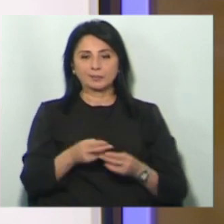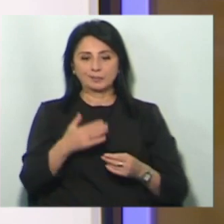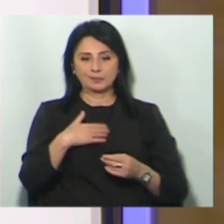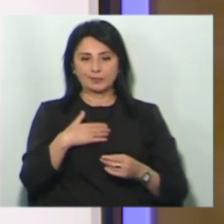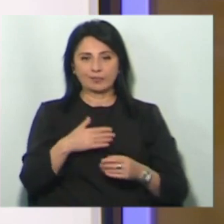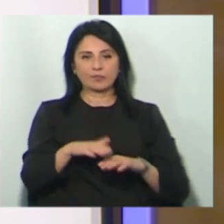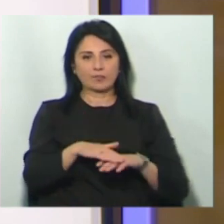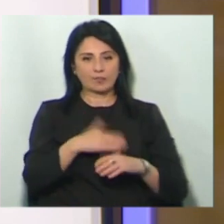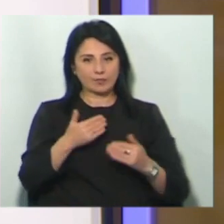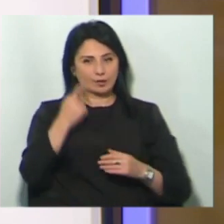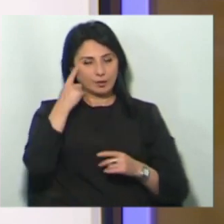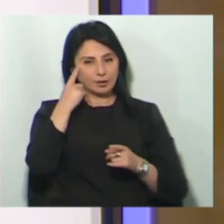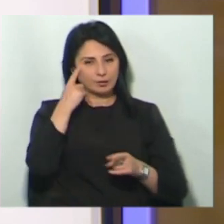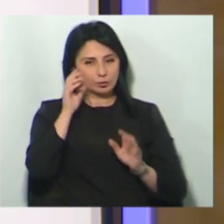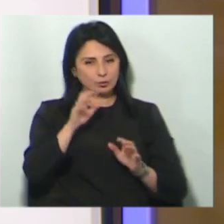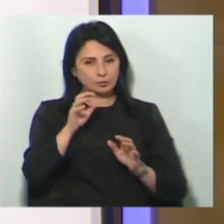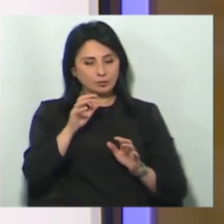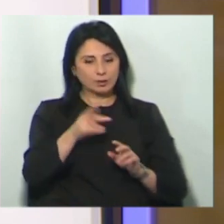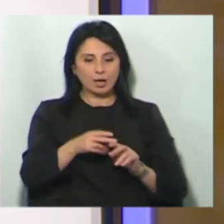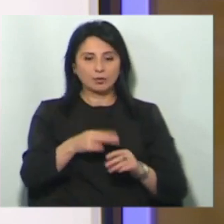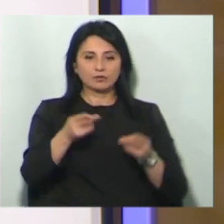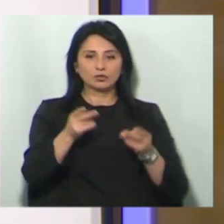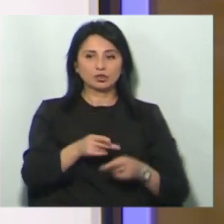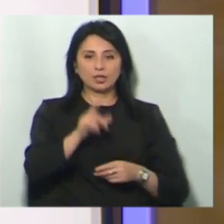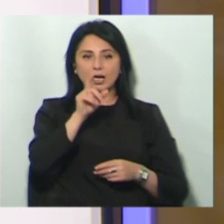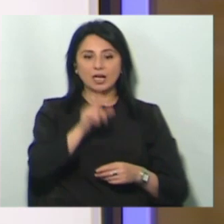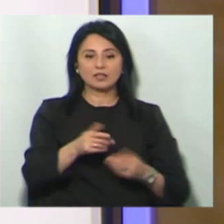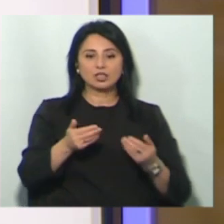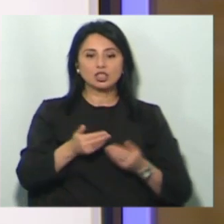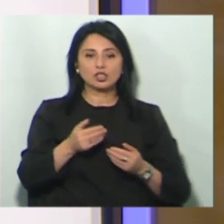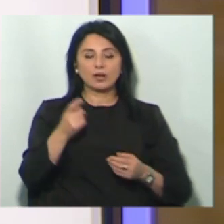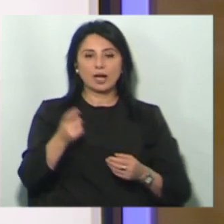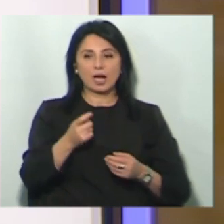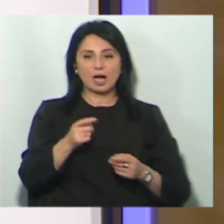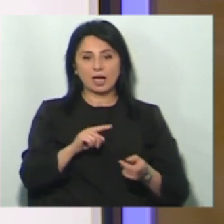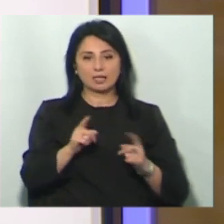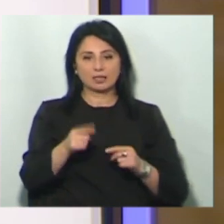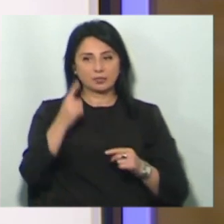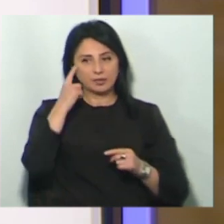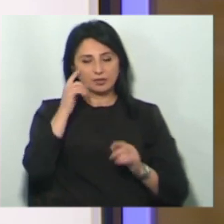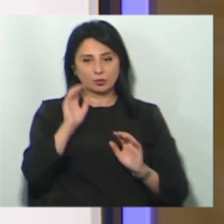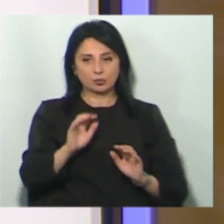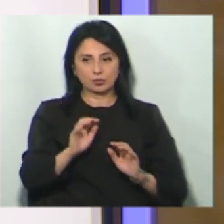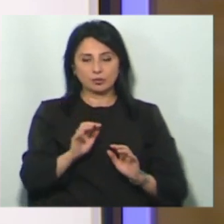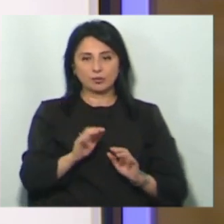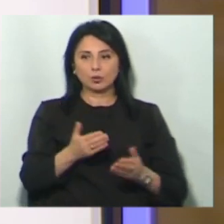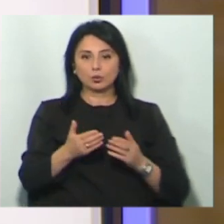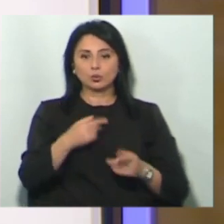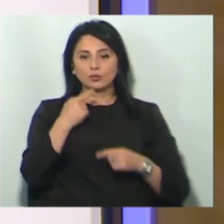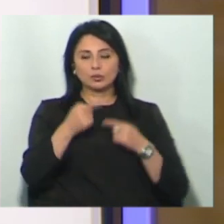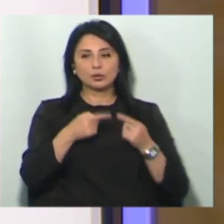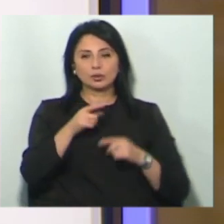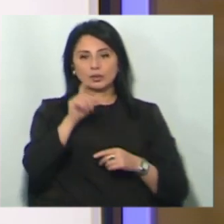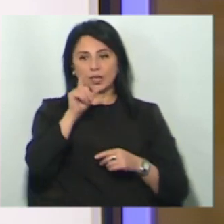ჩვენ დღეგრძელობაზე ფიქრი და ზრუნვა და ამიტომ გვჭირდება ადამიანის ცხოვრების ხარისხზე ფიქრი და ზრუნვა. Tu ჩვენ